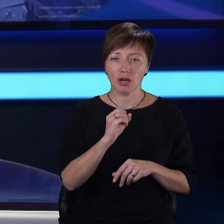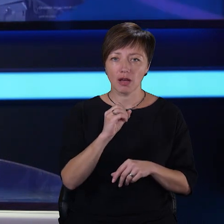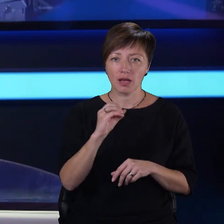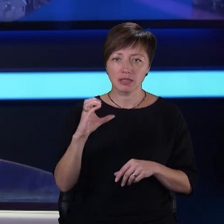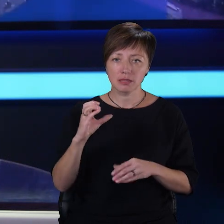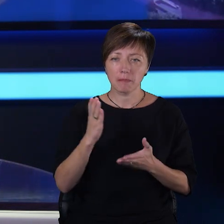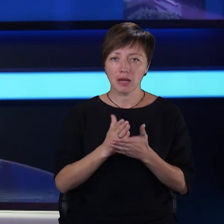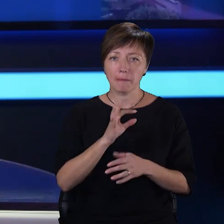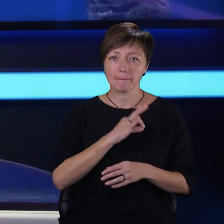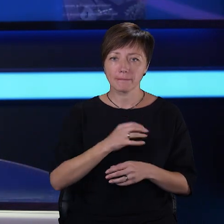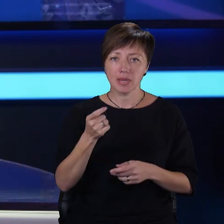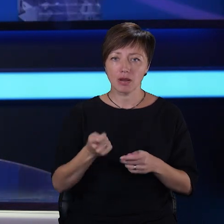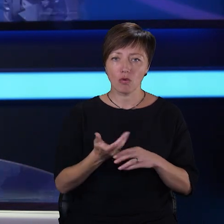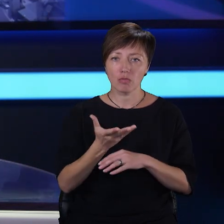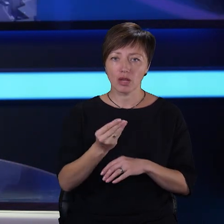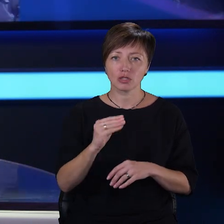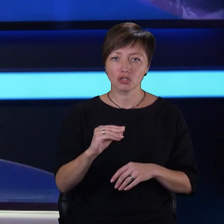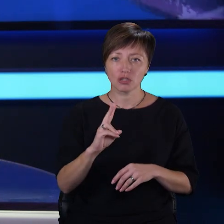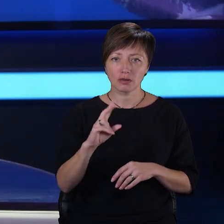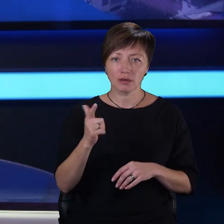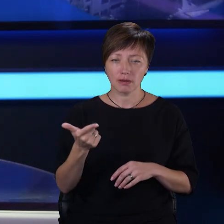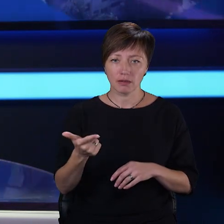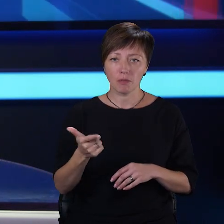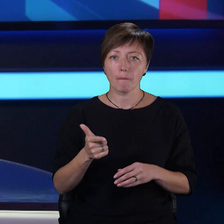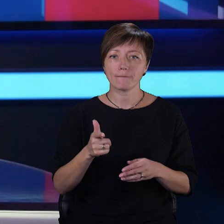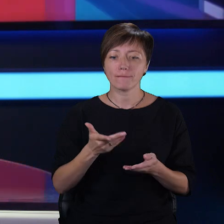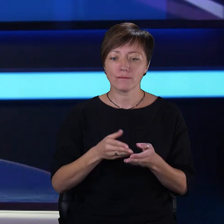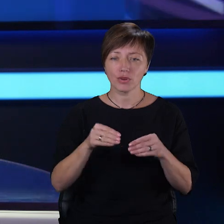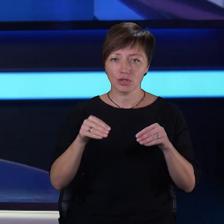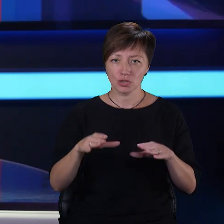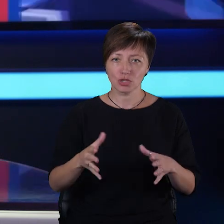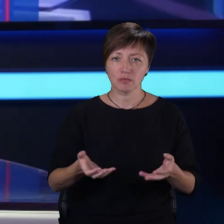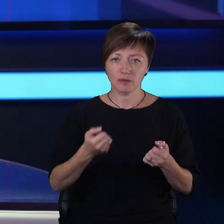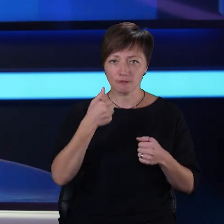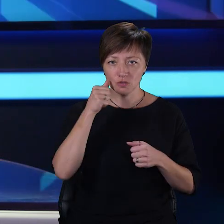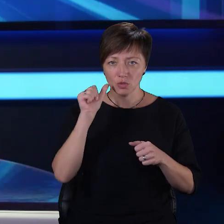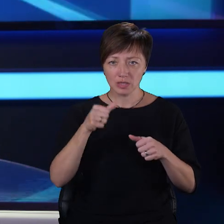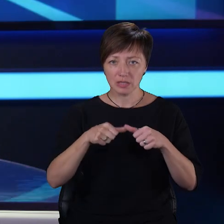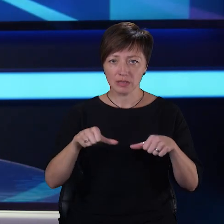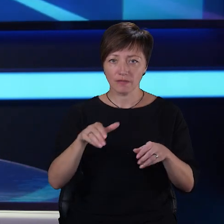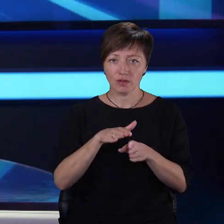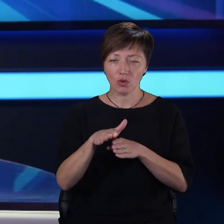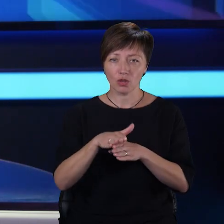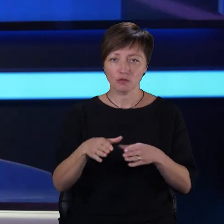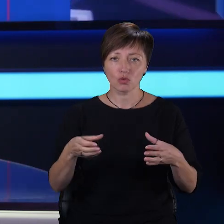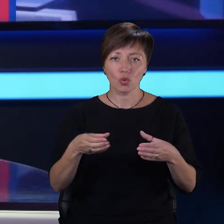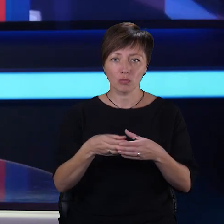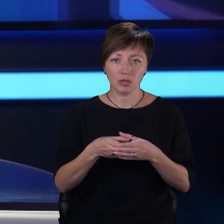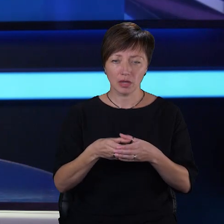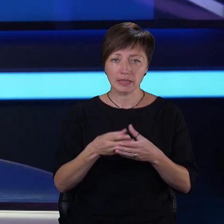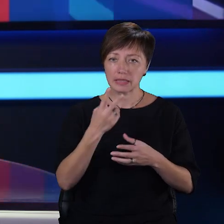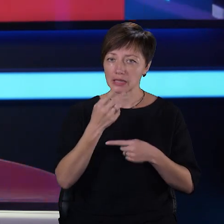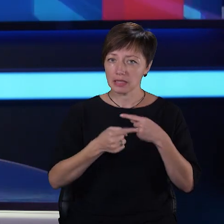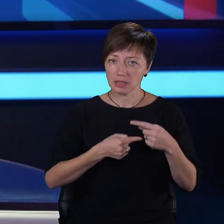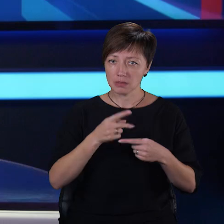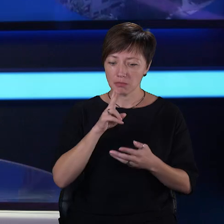матимуть пільги на оплату житлово-комунальних послуг. Рішення про це підтримали вчора на засіданні виконавчого комітету.